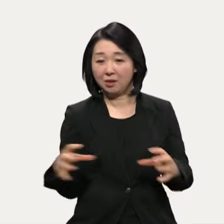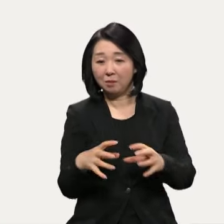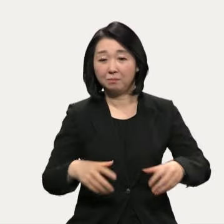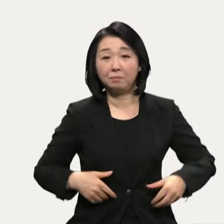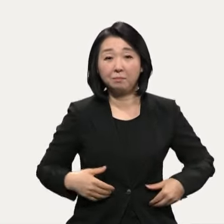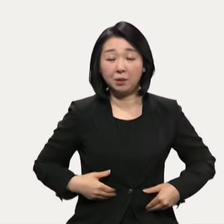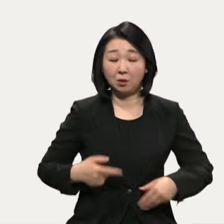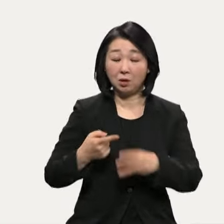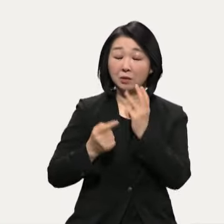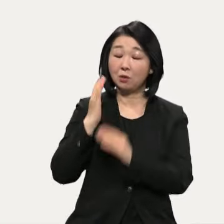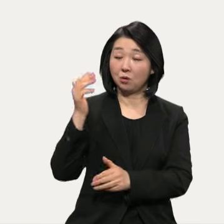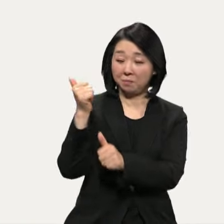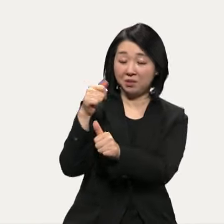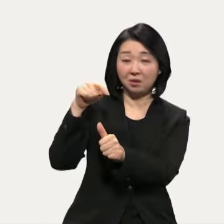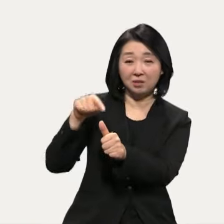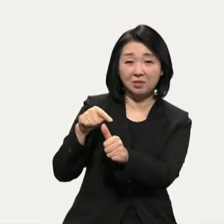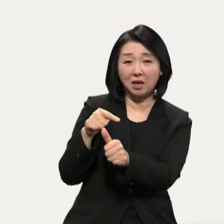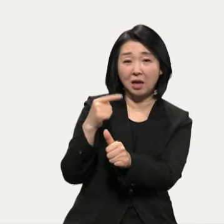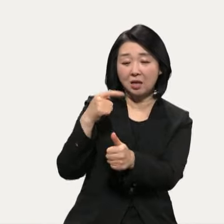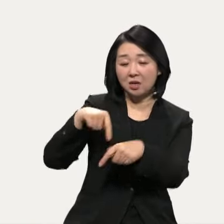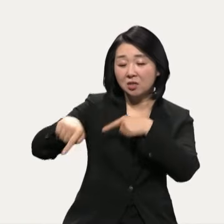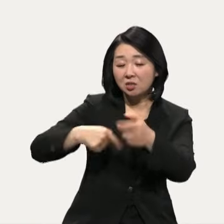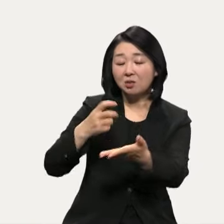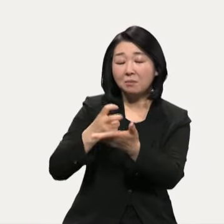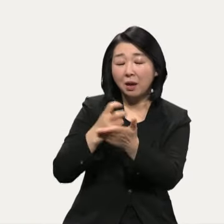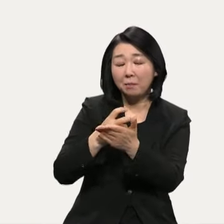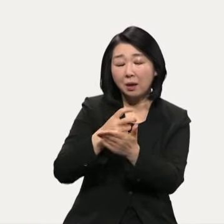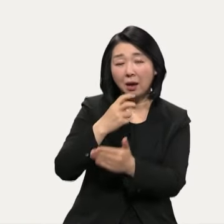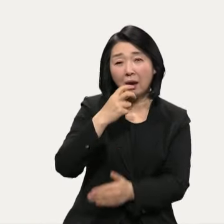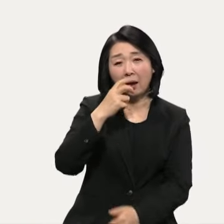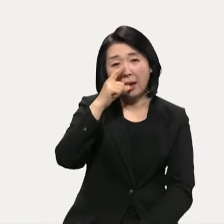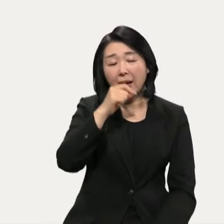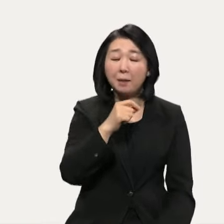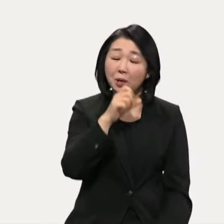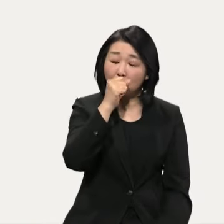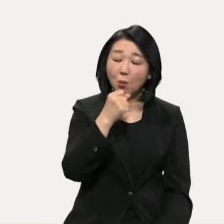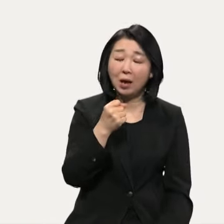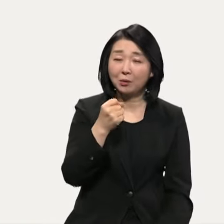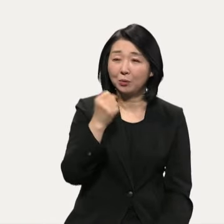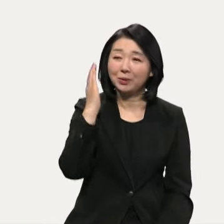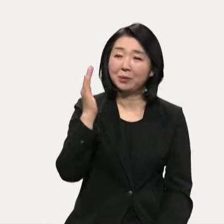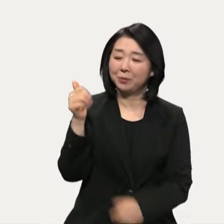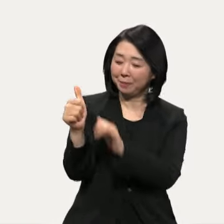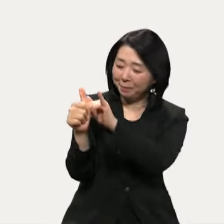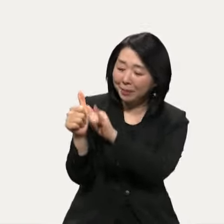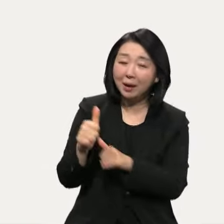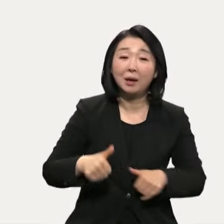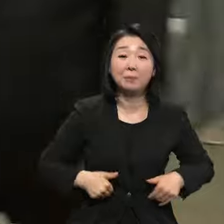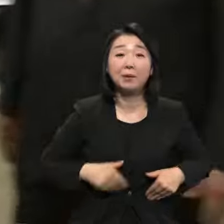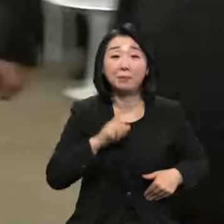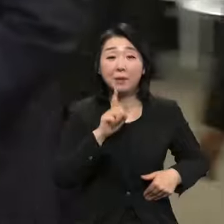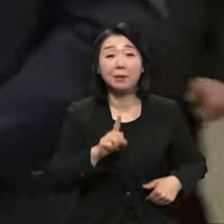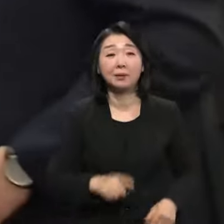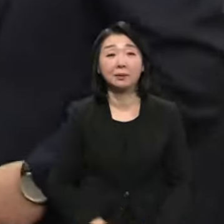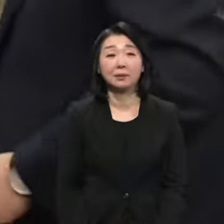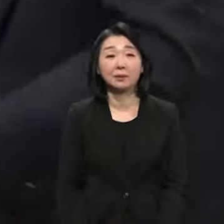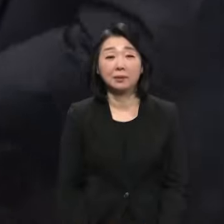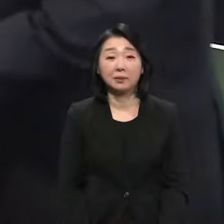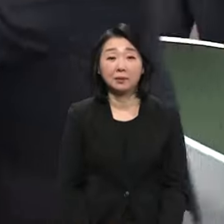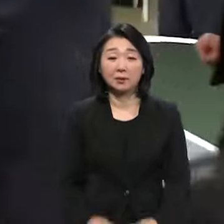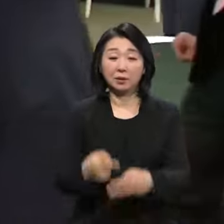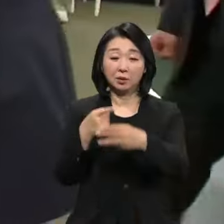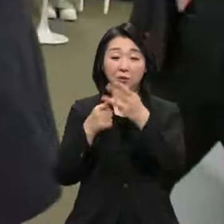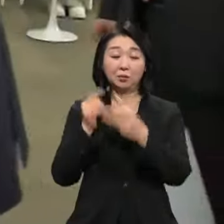대통령 시 비서실장은 정무 감각과 대통령에 대한 충직함 있는 사람이 한다고 설명한 것으로 전해집니다 다만 윤